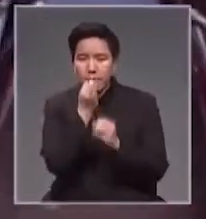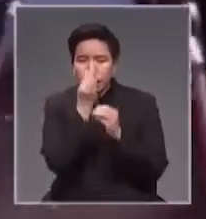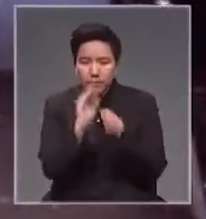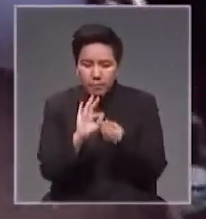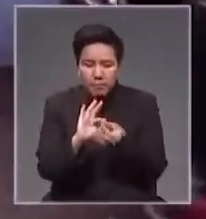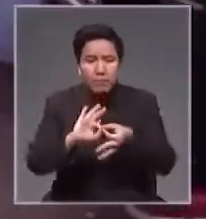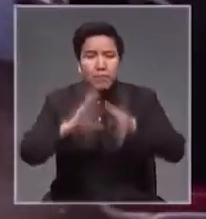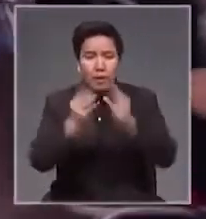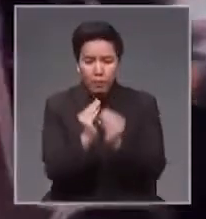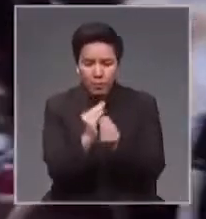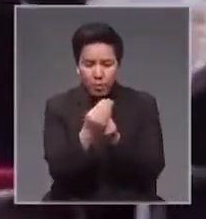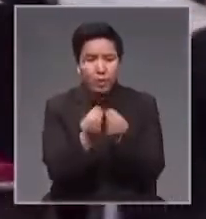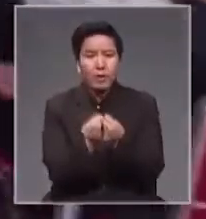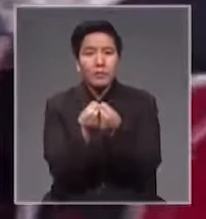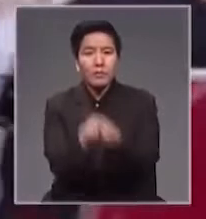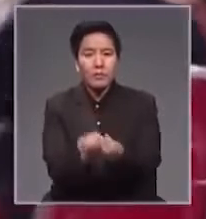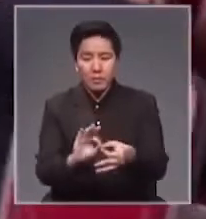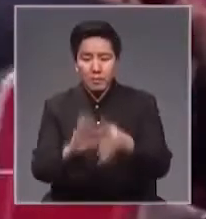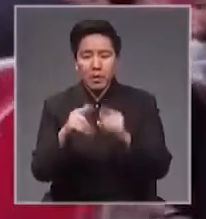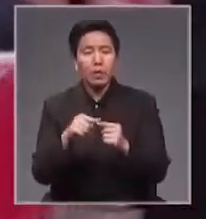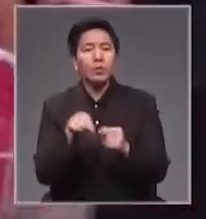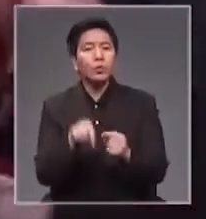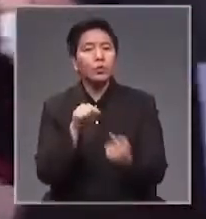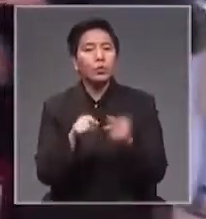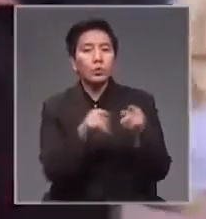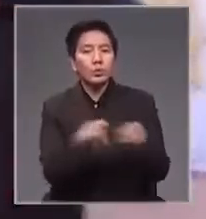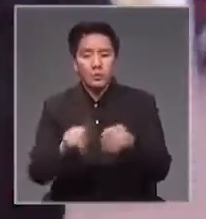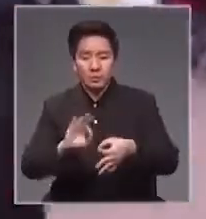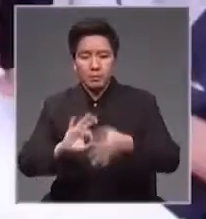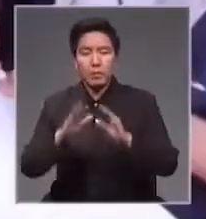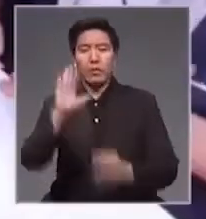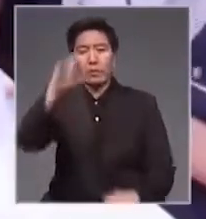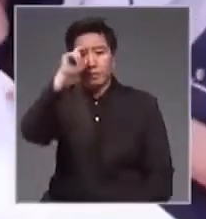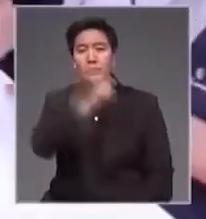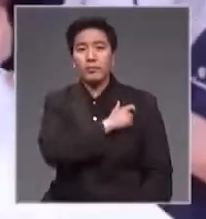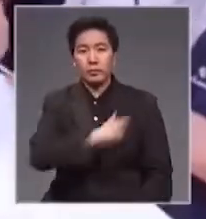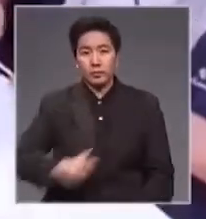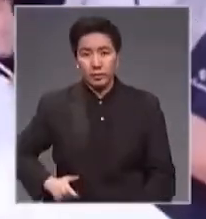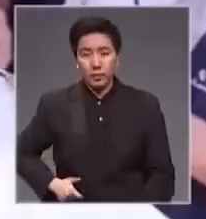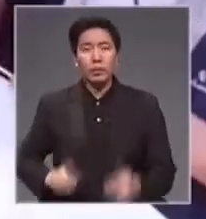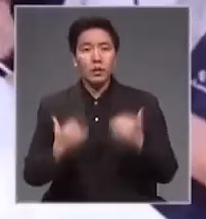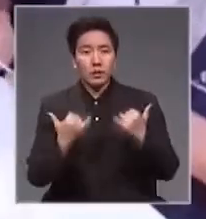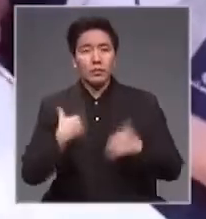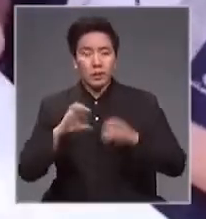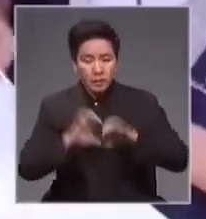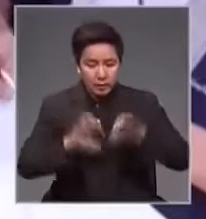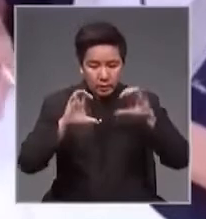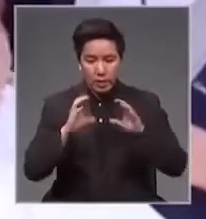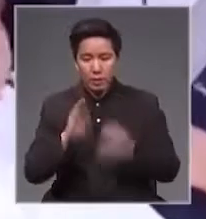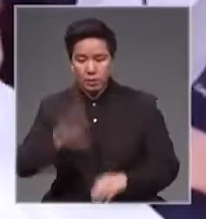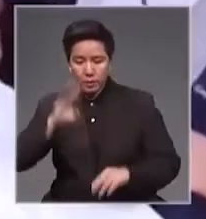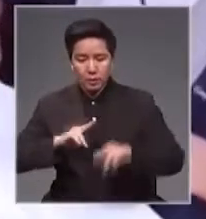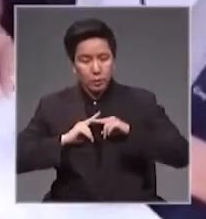ดุสิตเพื่อทูลเกล้าทูลกระหม่อมถวายในพระราชพิธีถวายพระเพลิงพระบรมศพโดยมีหน่วยงานภาครัฐภาคเอกชนตลอดจนบริษัทห้างร้